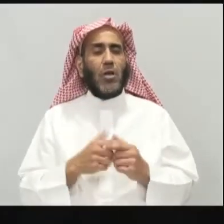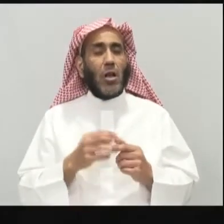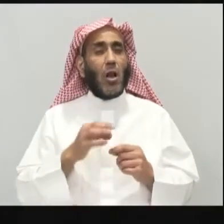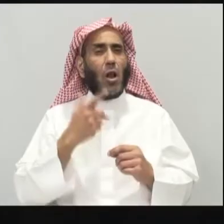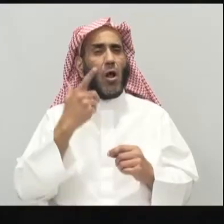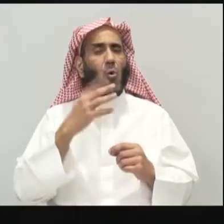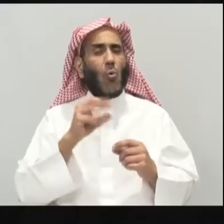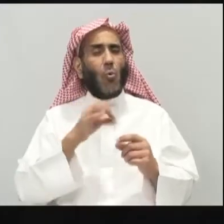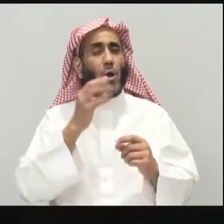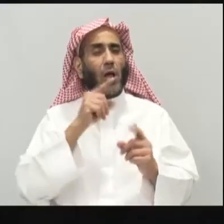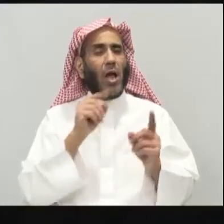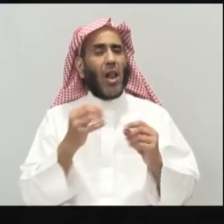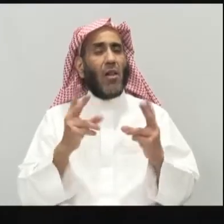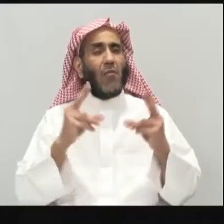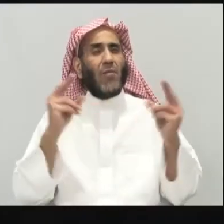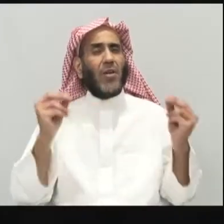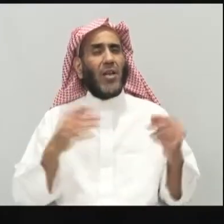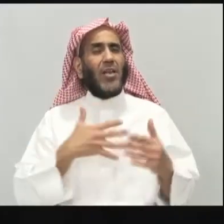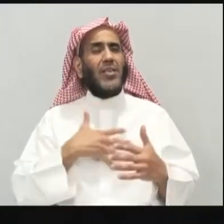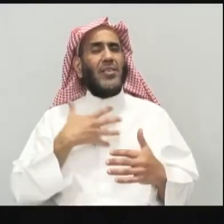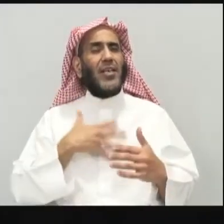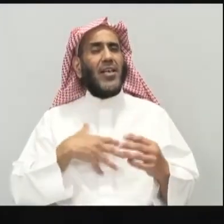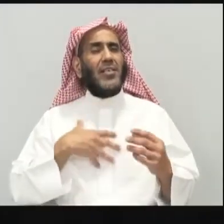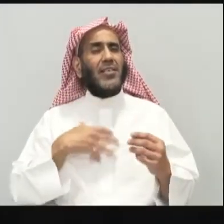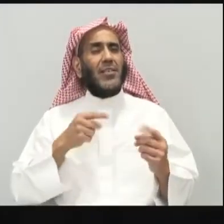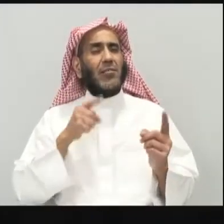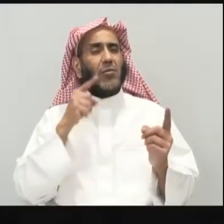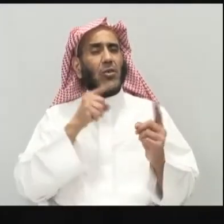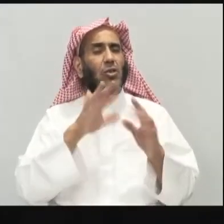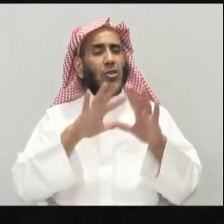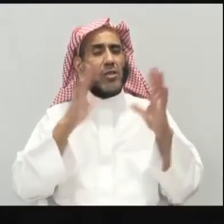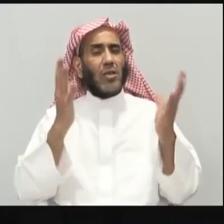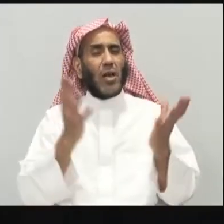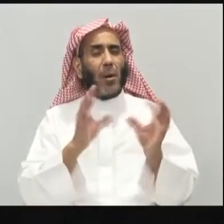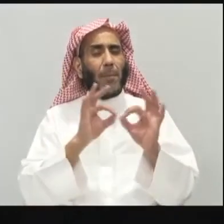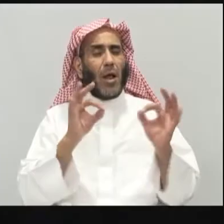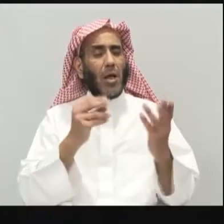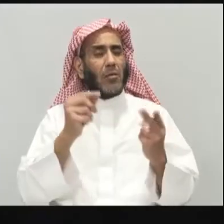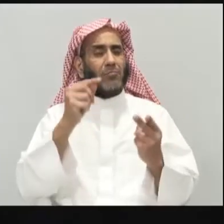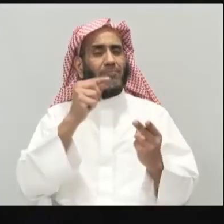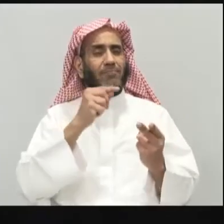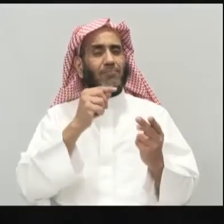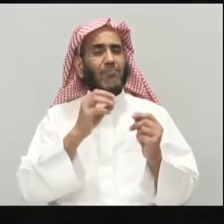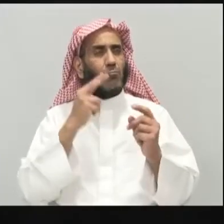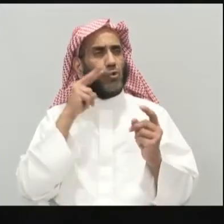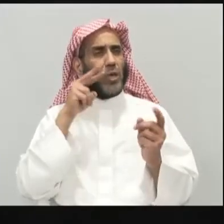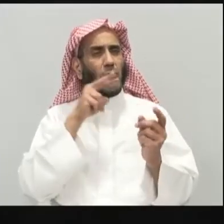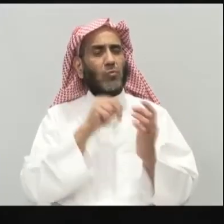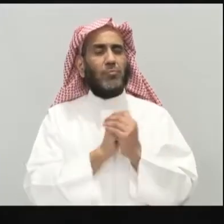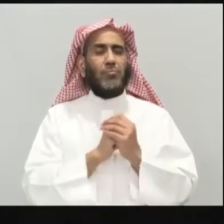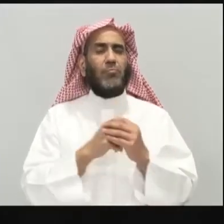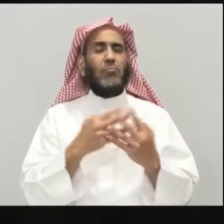الفنيه هي الانطباع والاحساس الشيء اللي نشوفه قدامنا هو الشكل النهائي اللي وصلنا كم مشاهدين